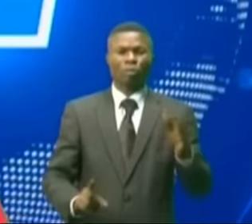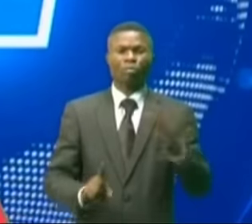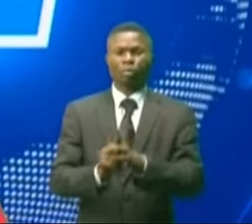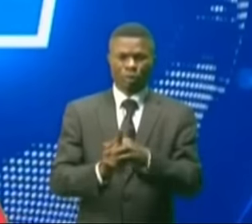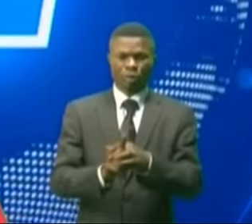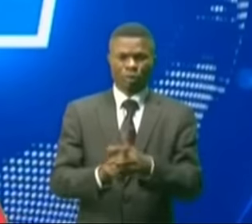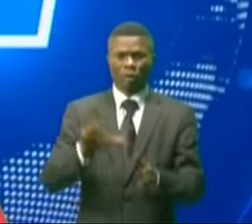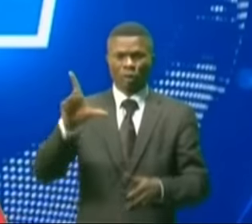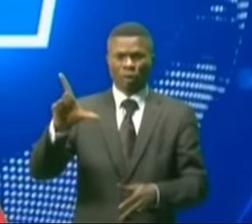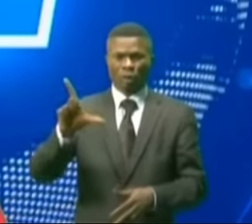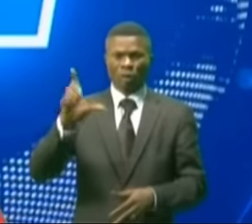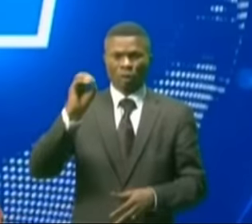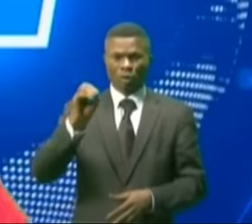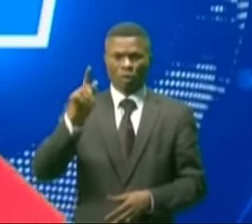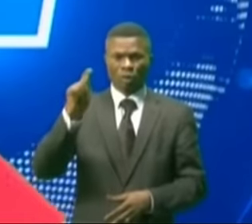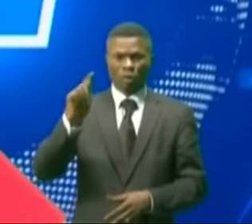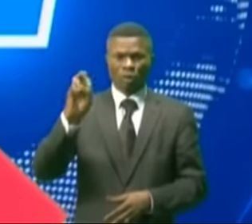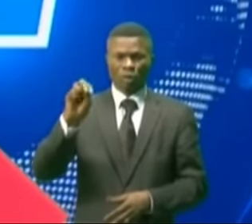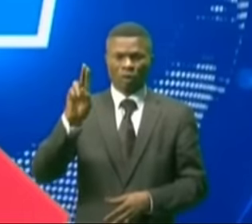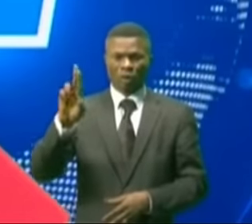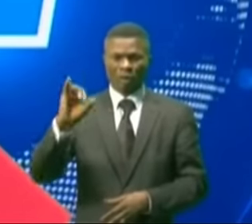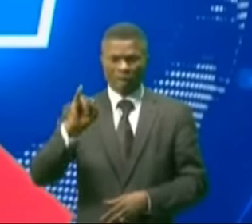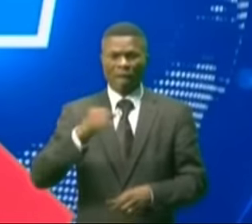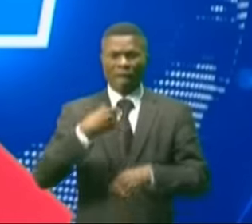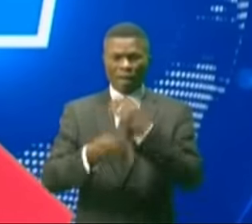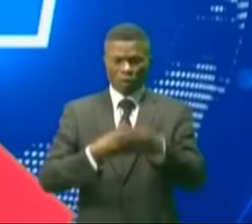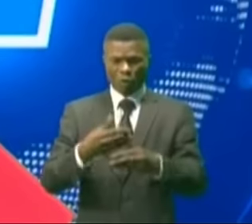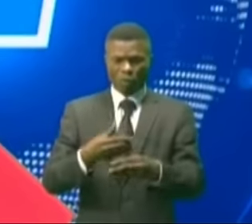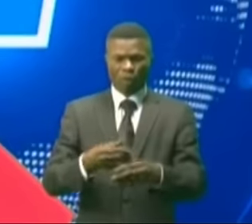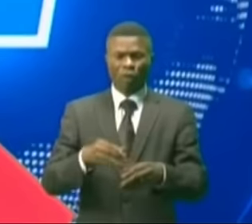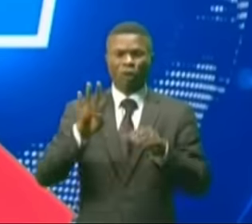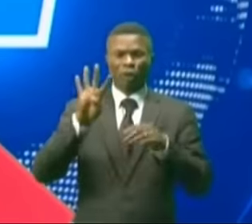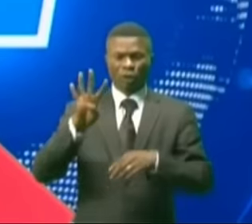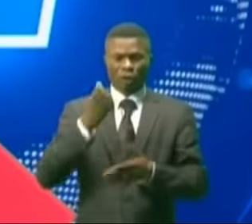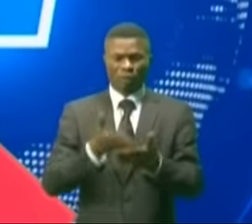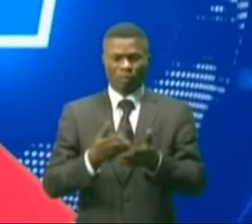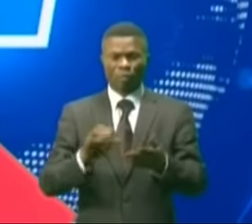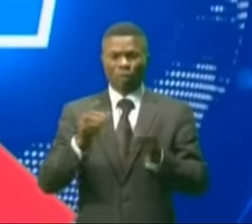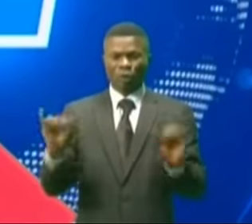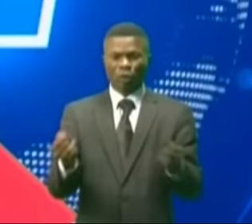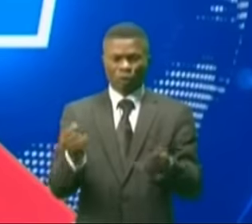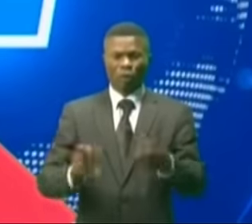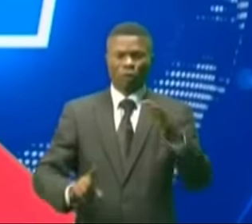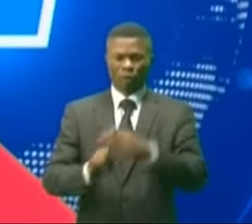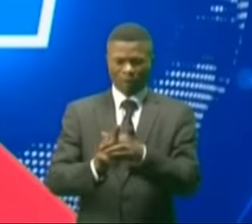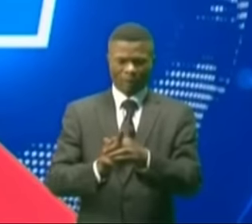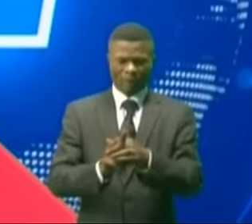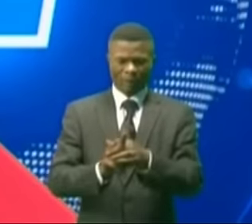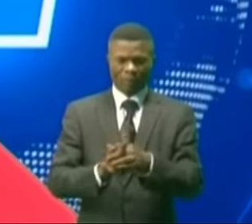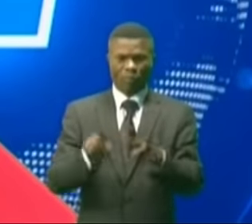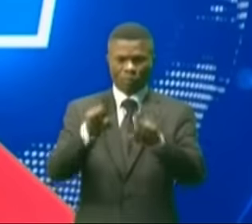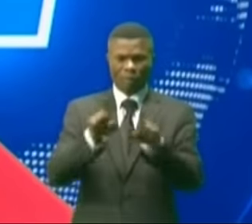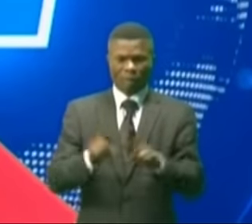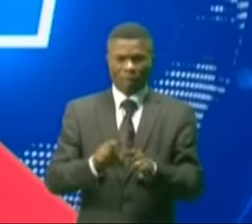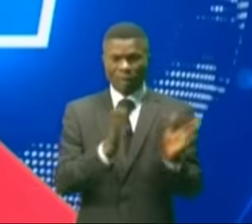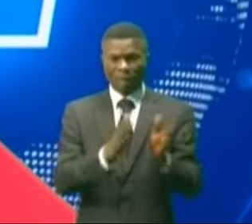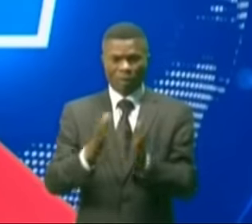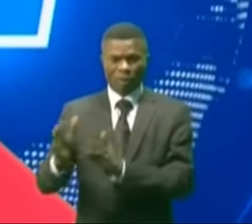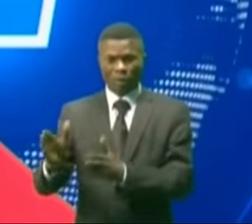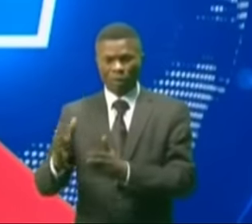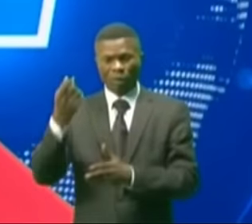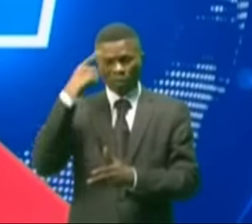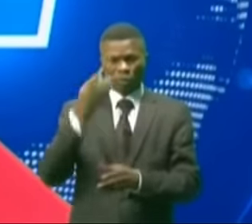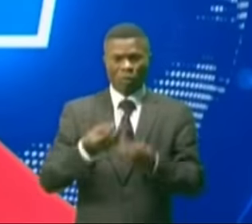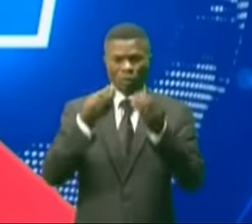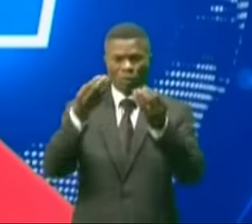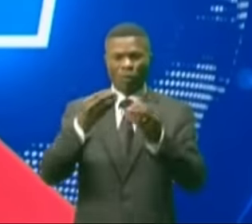Loterie Impériale, vient de lancer sur le marché. Ce jeu d'hasard est destiné à